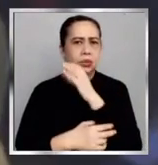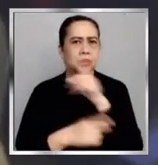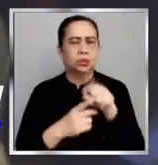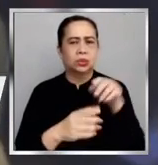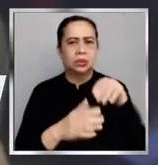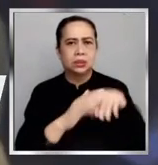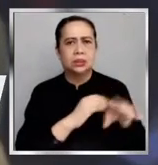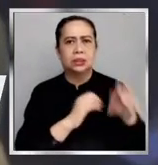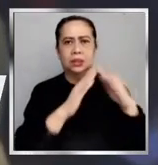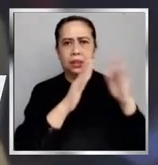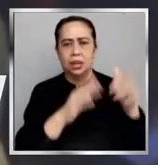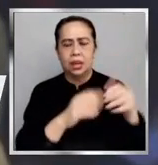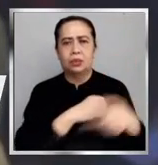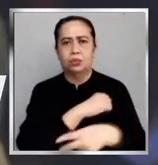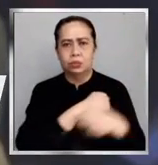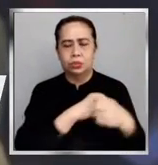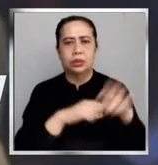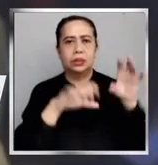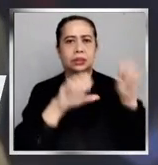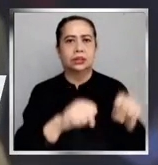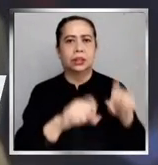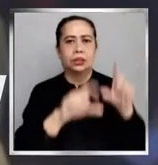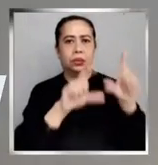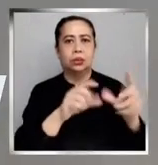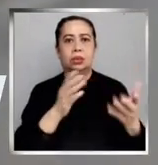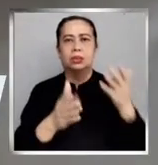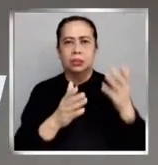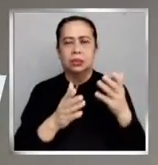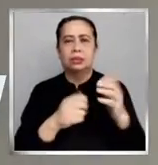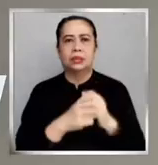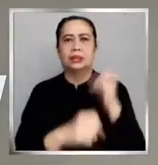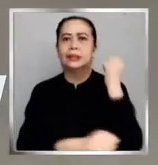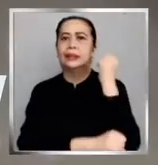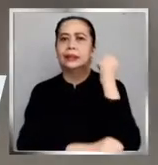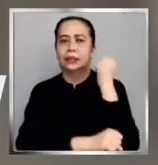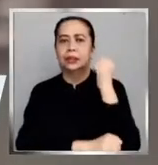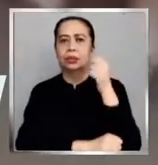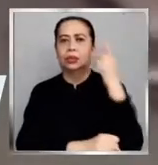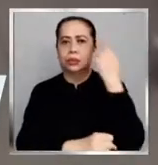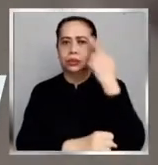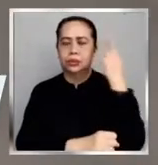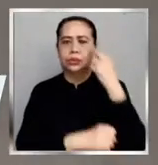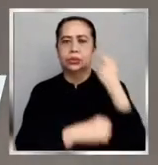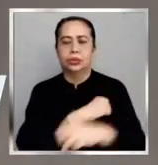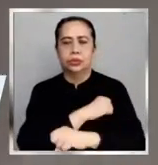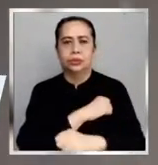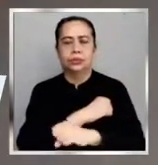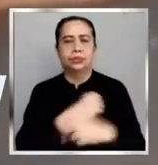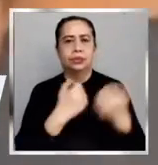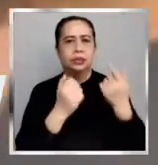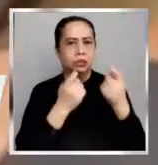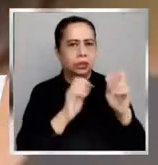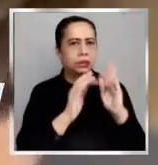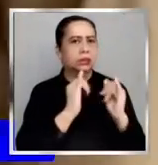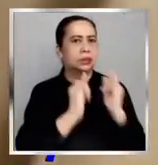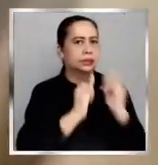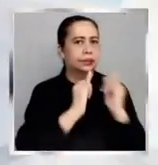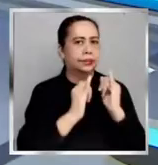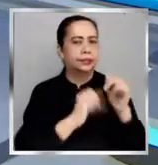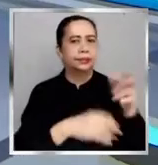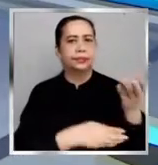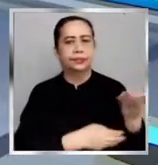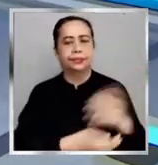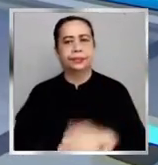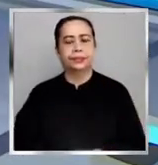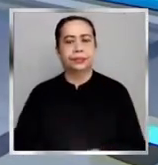bahay. Arestado ang suspect na posible umunong pagnanakaw motibo sa krimen. Sinusubukan pa namin siyang kunan ng pakayag.